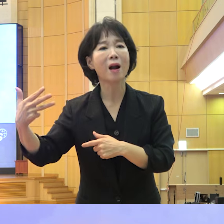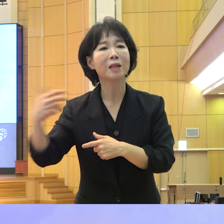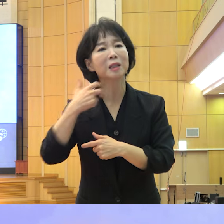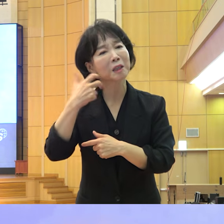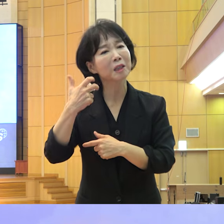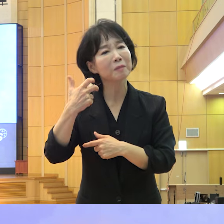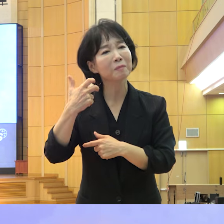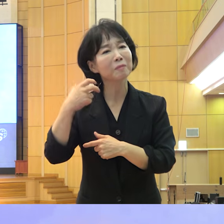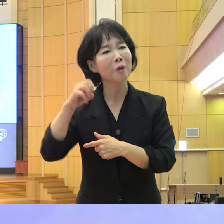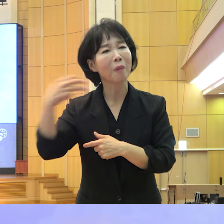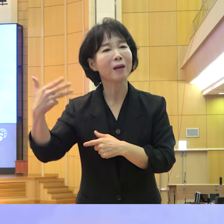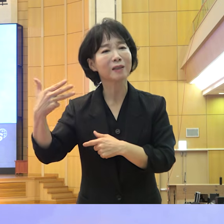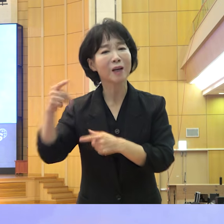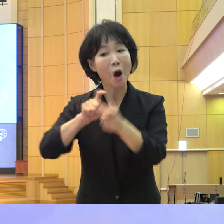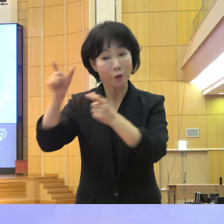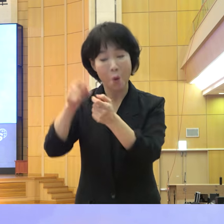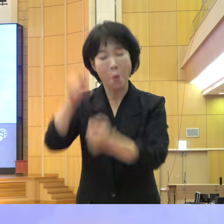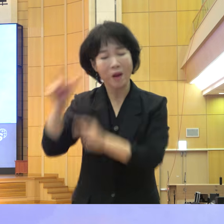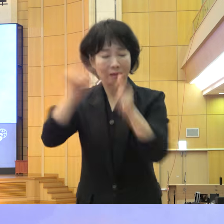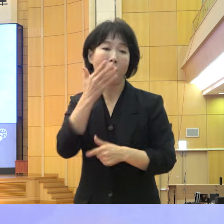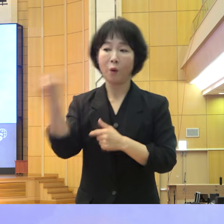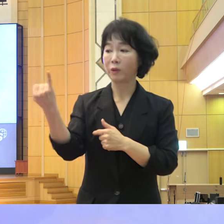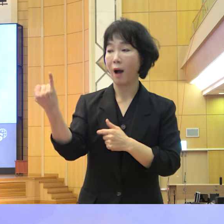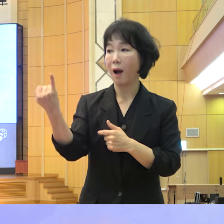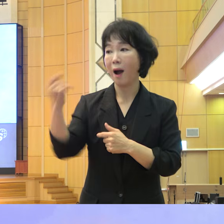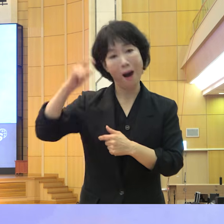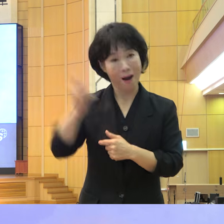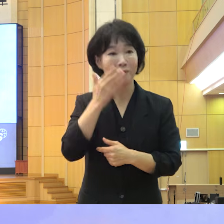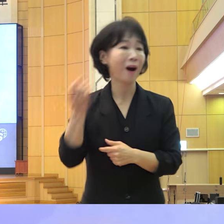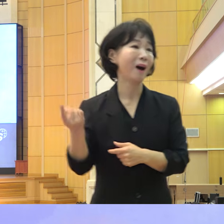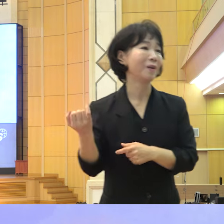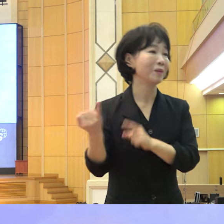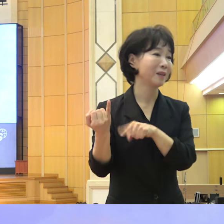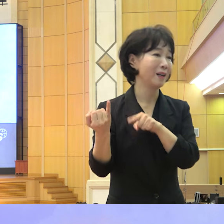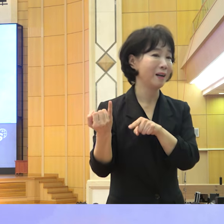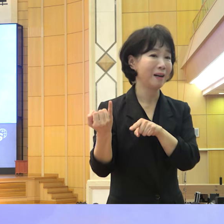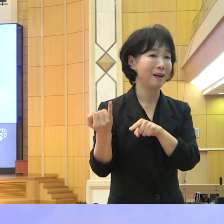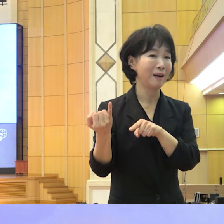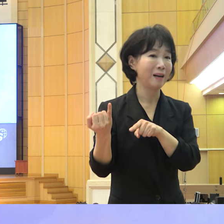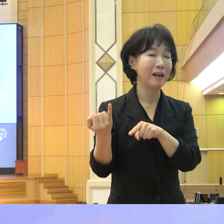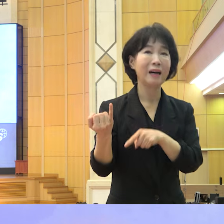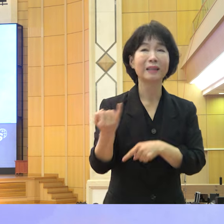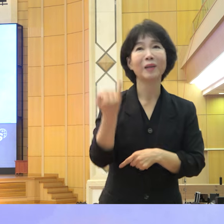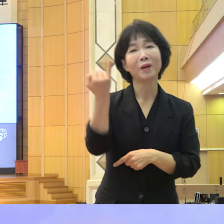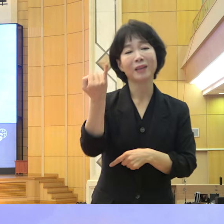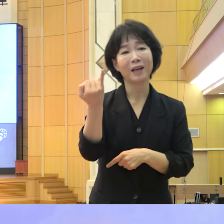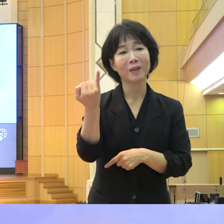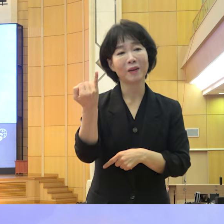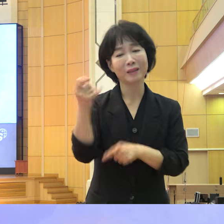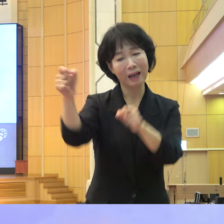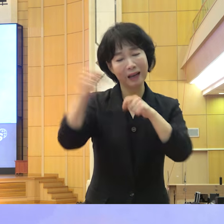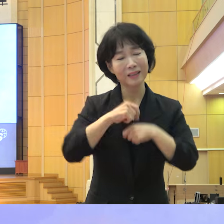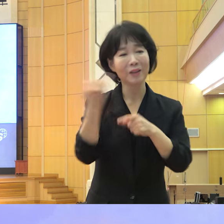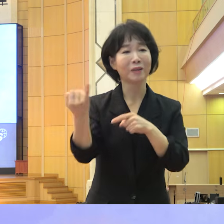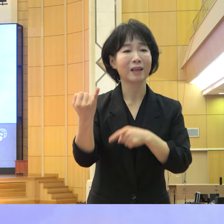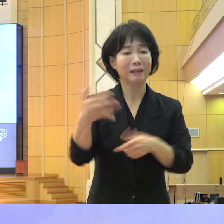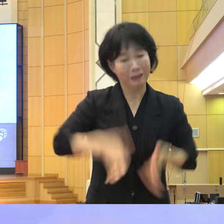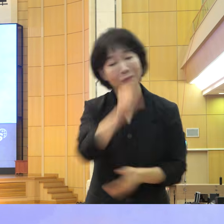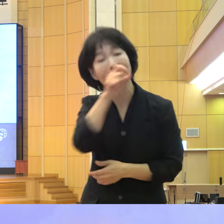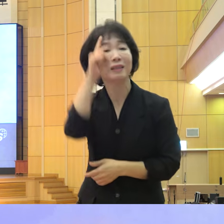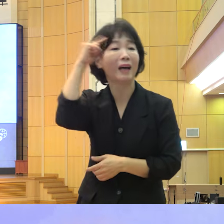약 3년 좀 이상 더 산대요. 그런 걸 보면 나도 여자로 태어날걸.